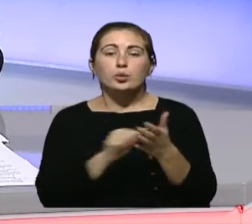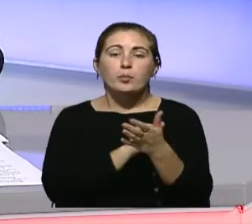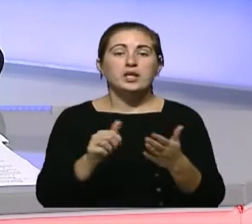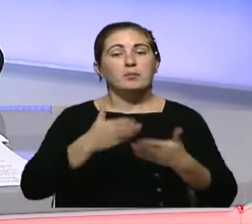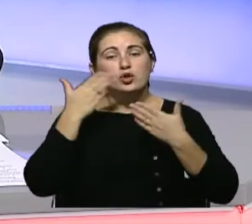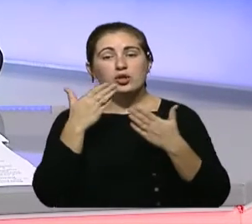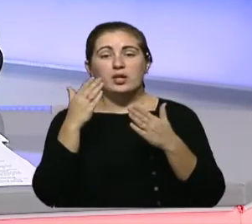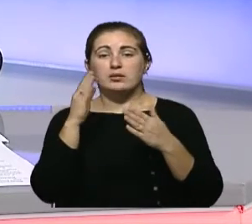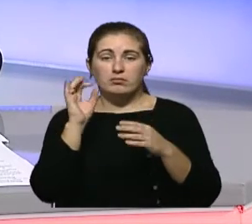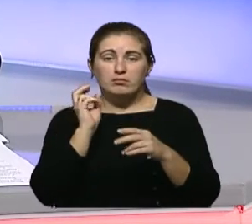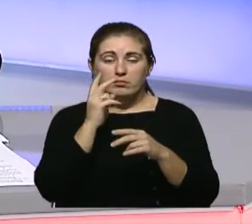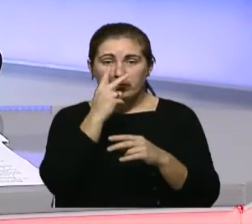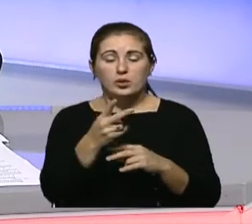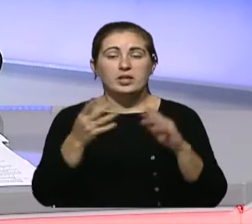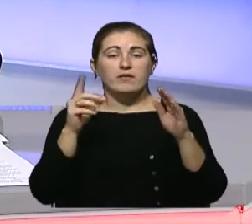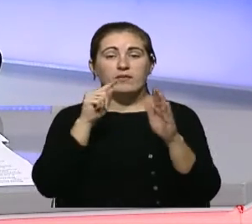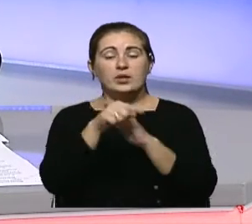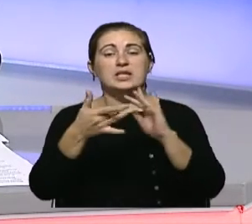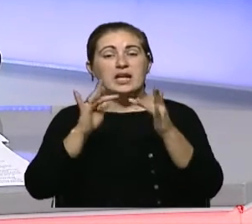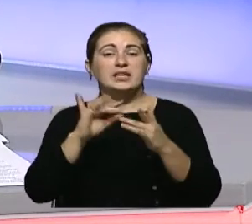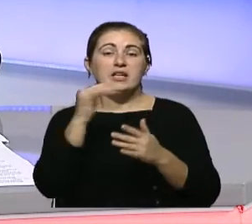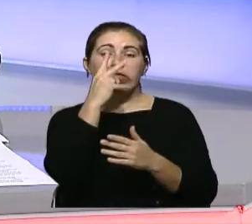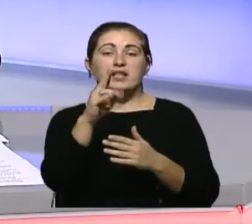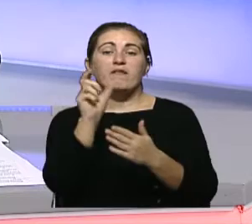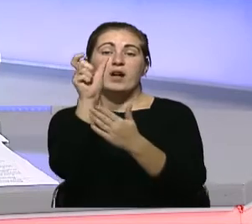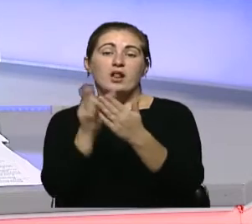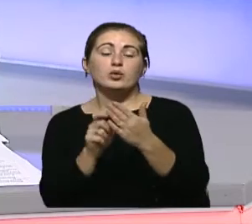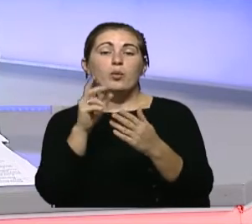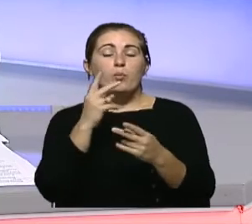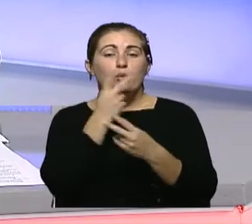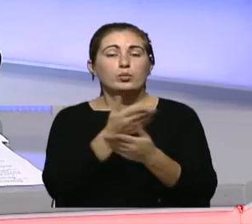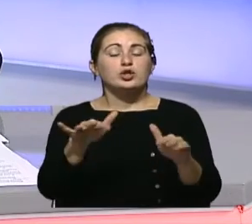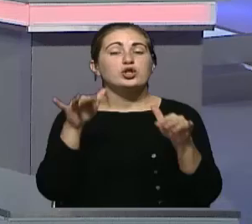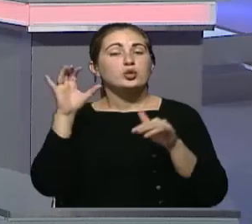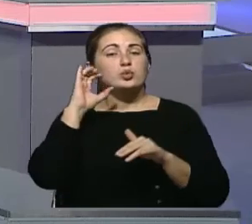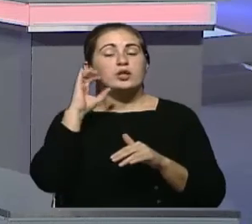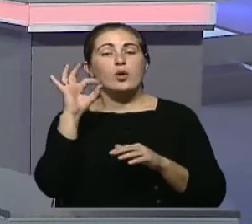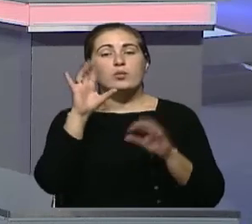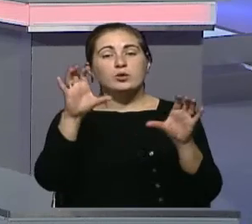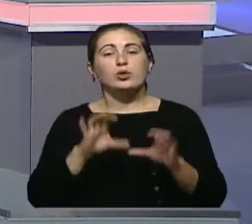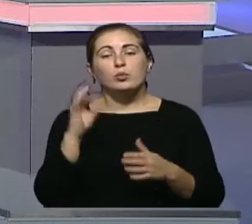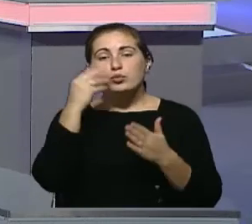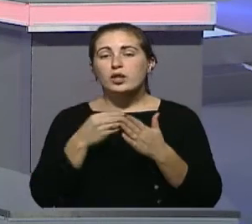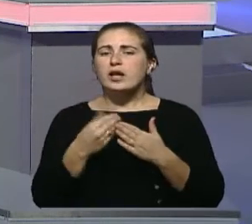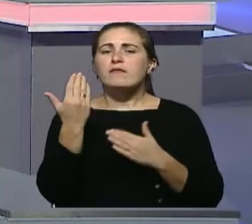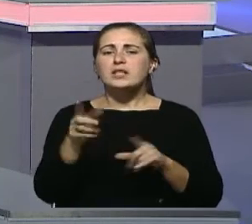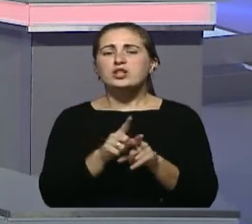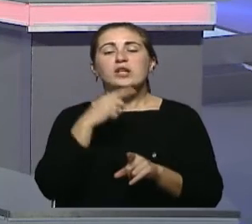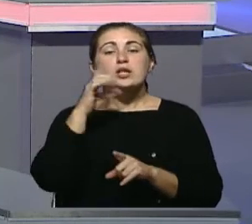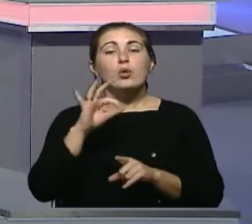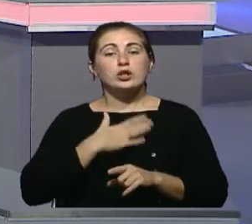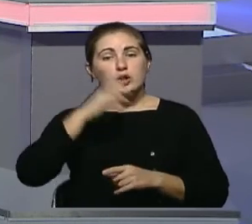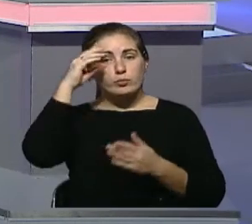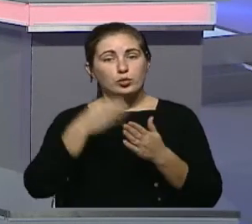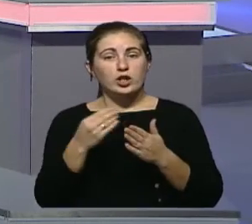То есть прямо заходят на наш сайт и видят эту вкладку «Публичные слушания» по закону о бюджете. Но вот вы также говорите, что наш бюджет, он сейчас в